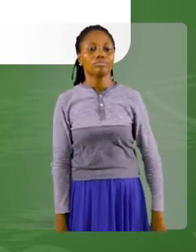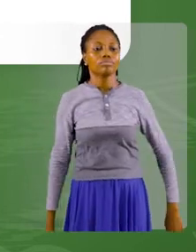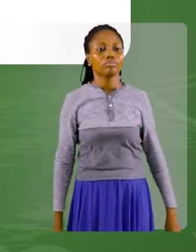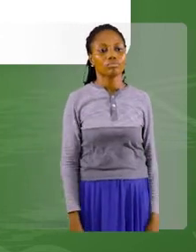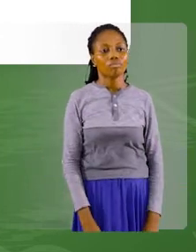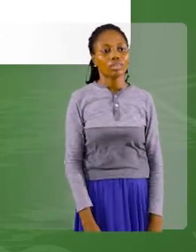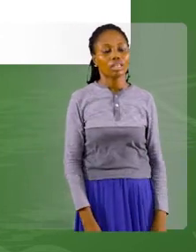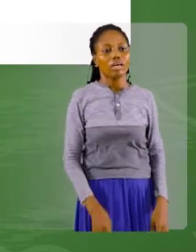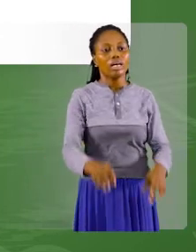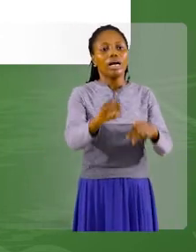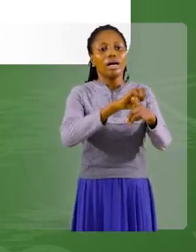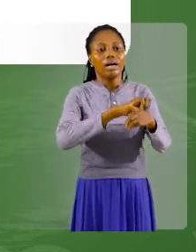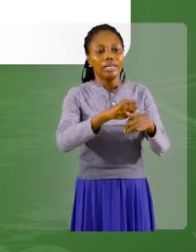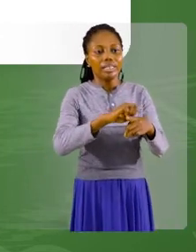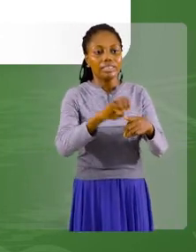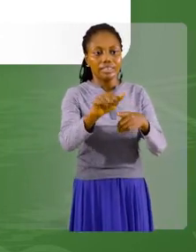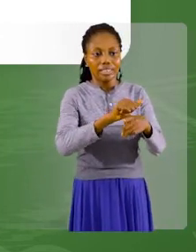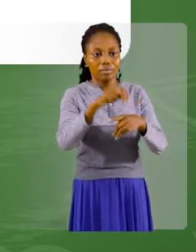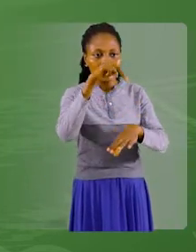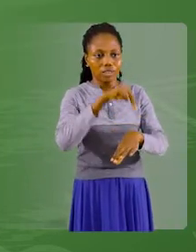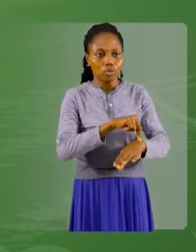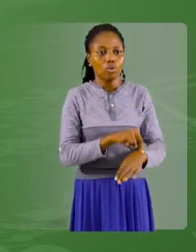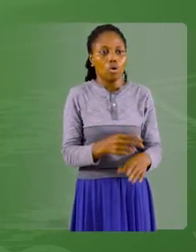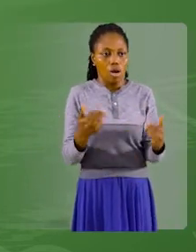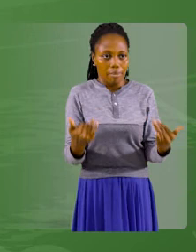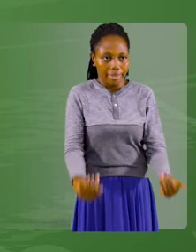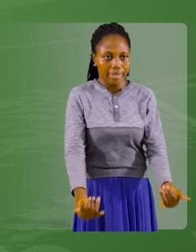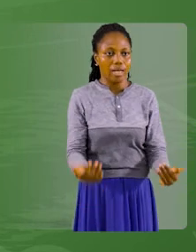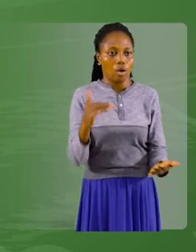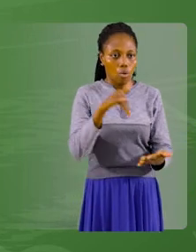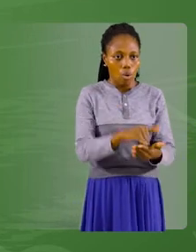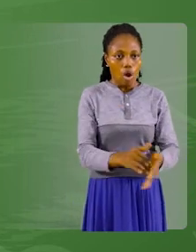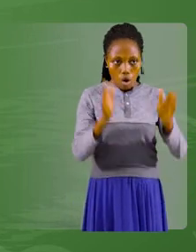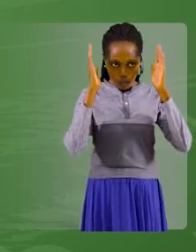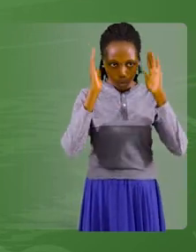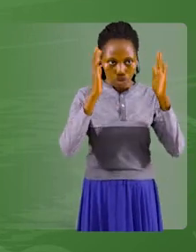Nous passons à un exercice d'application.